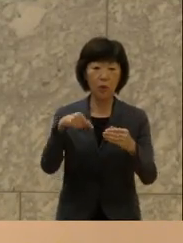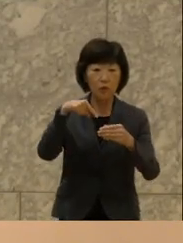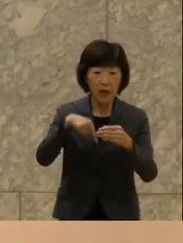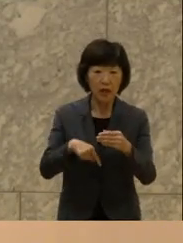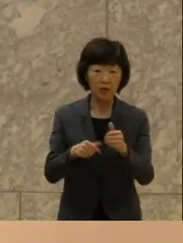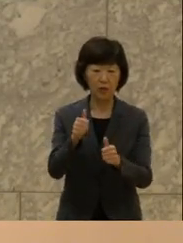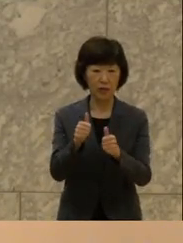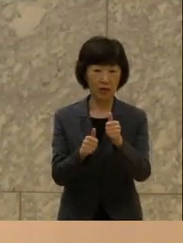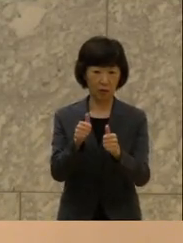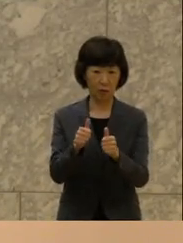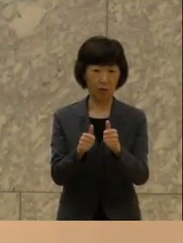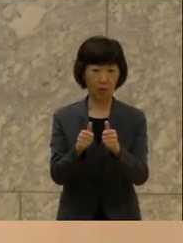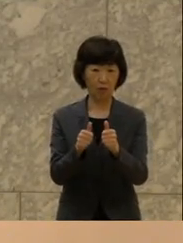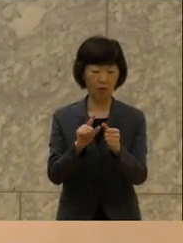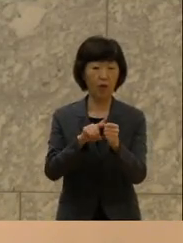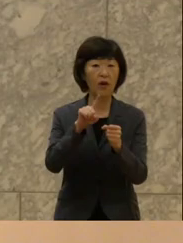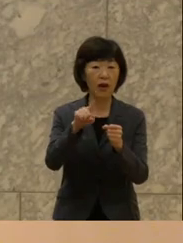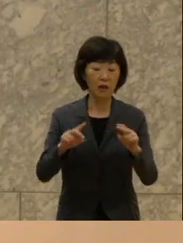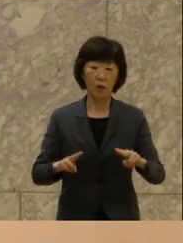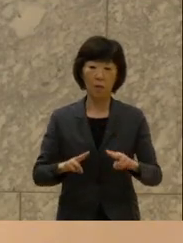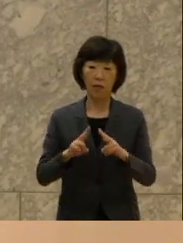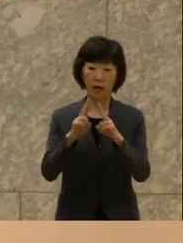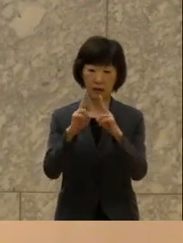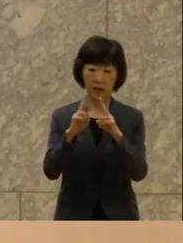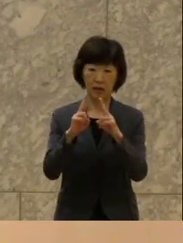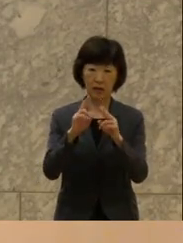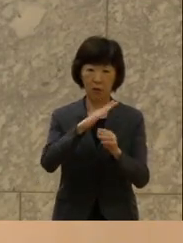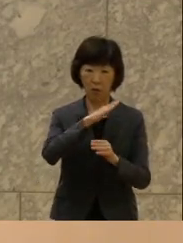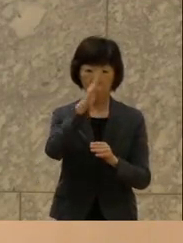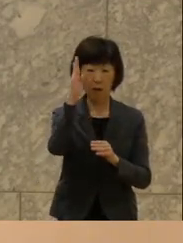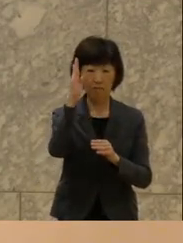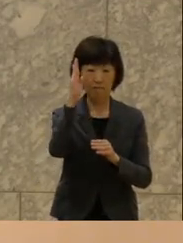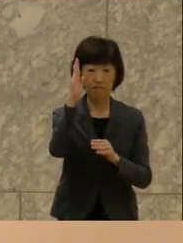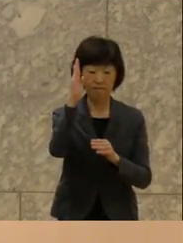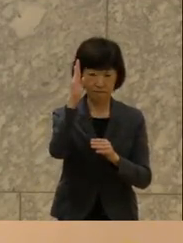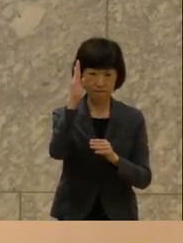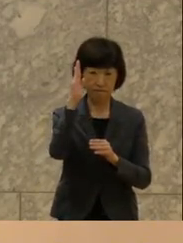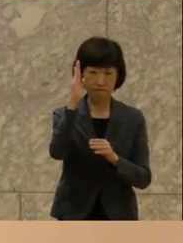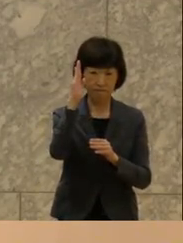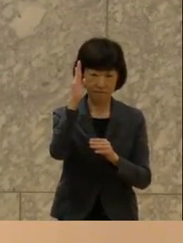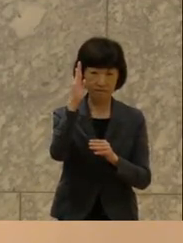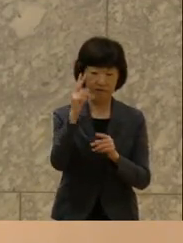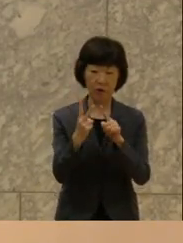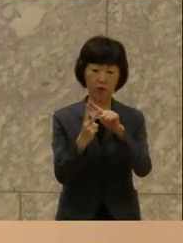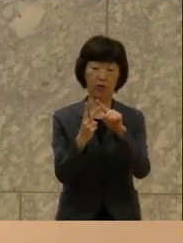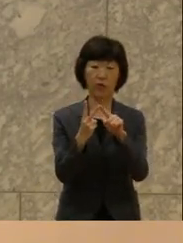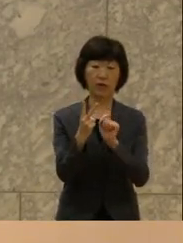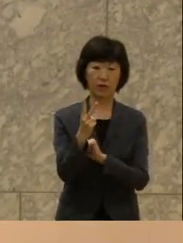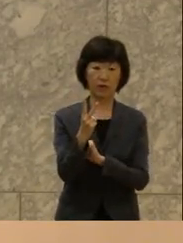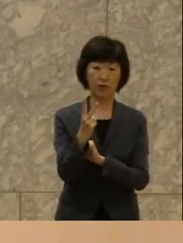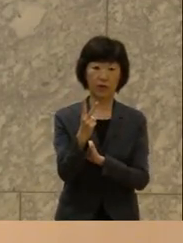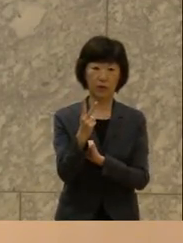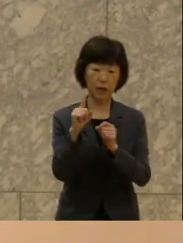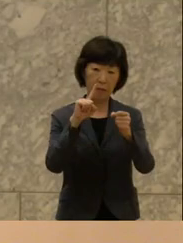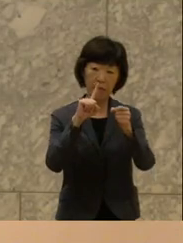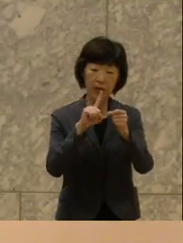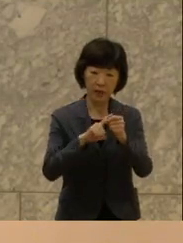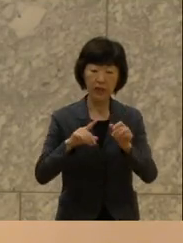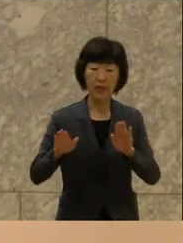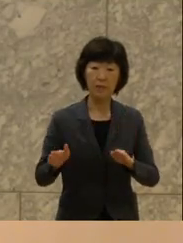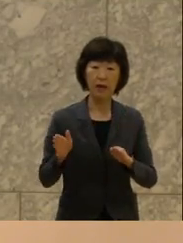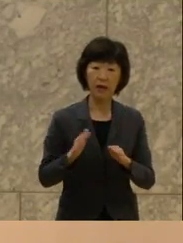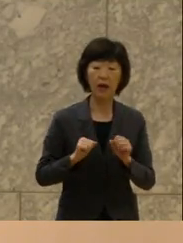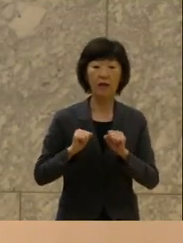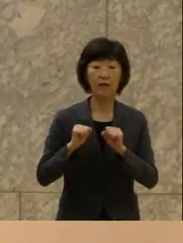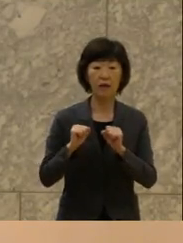パリオリンピックの選考と来年のパリの本番を一つ大きなポイントとしていますのでそこに向けて今から今ちょっとやっ